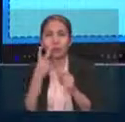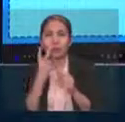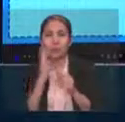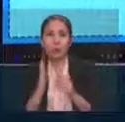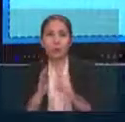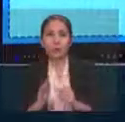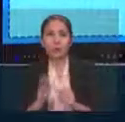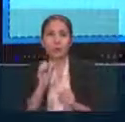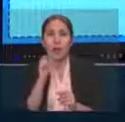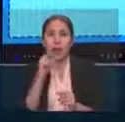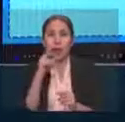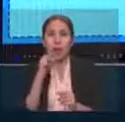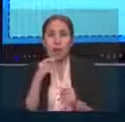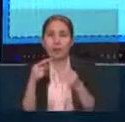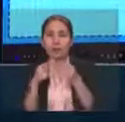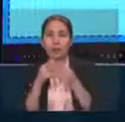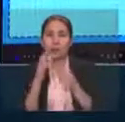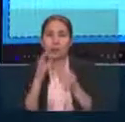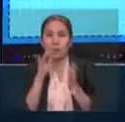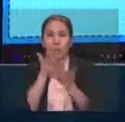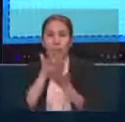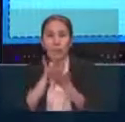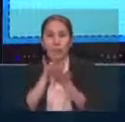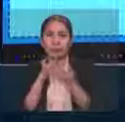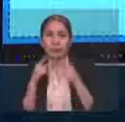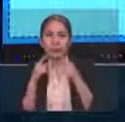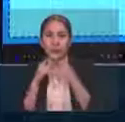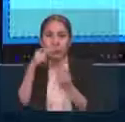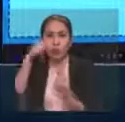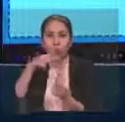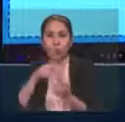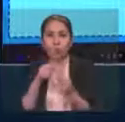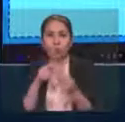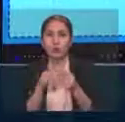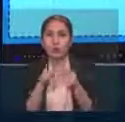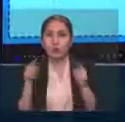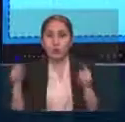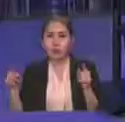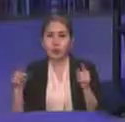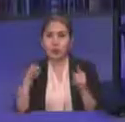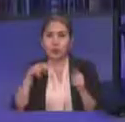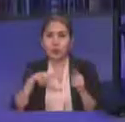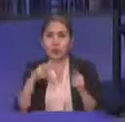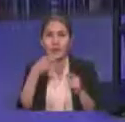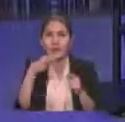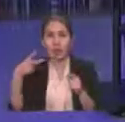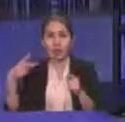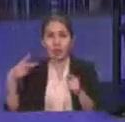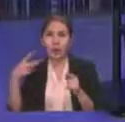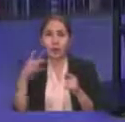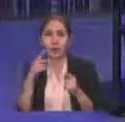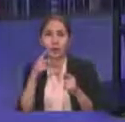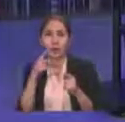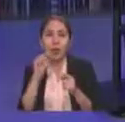bo'ladi. Alfa radianga teng markaziy burchakka mos yoyning uzunligi esa L barobar